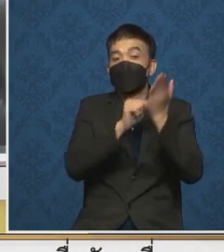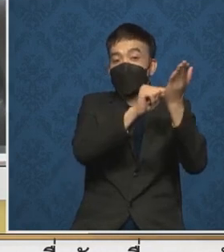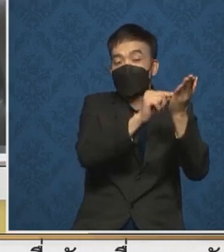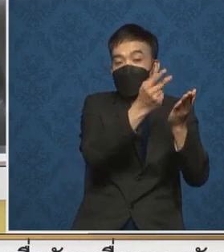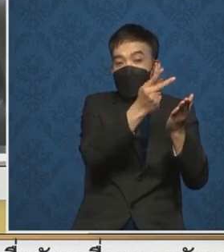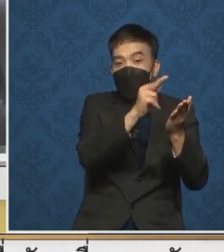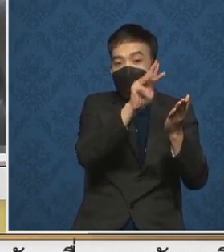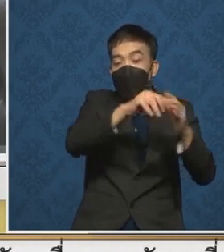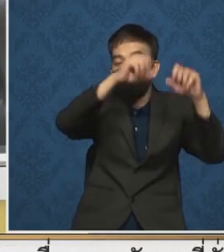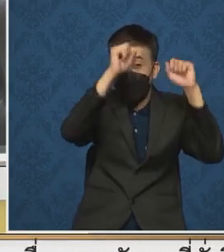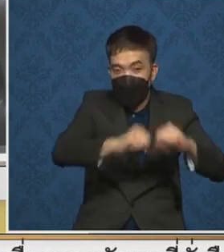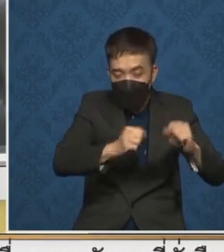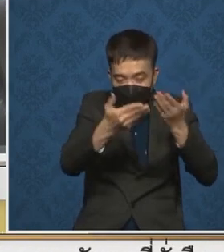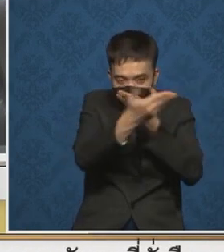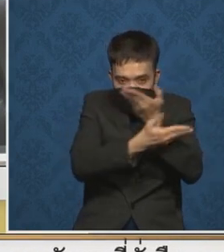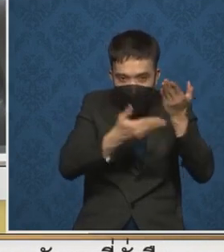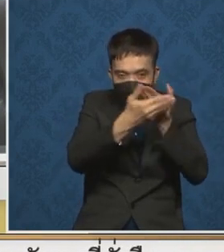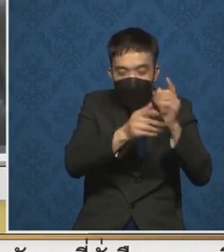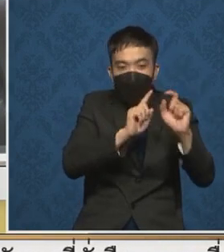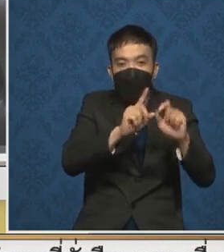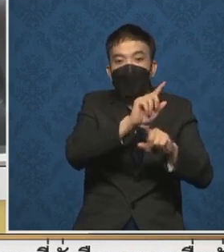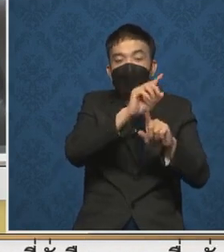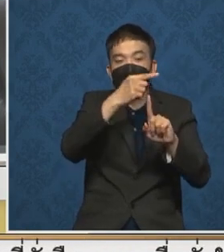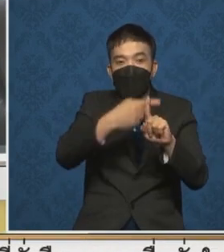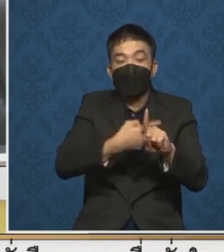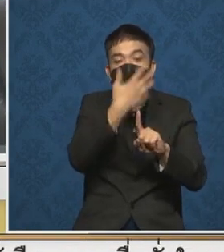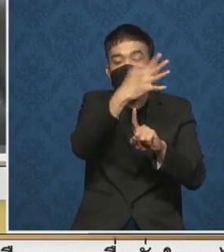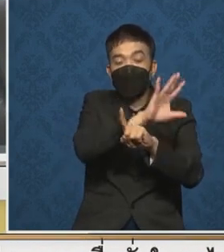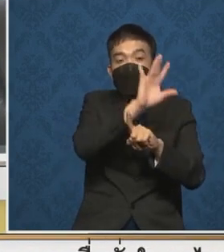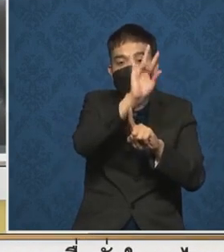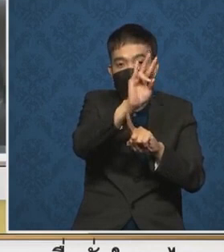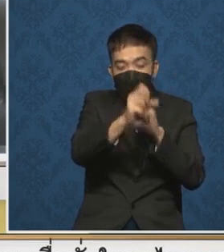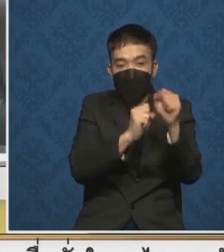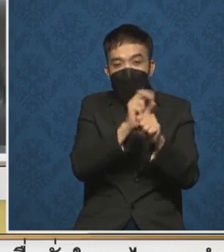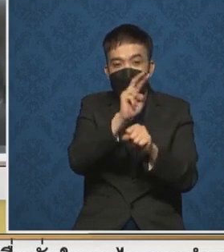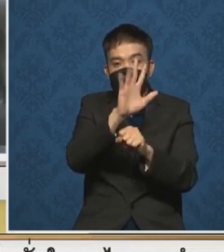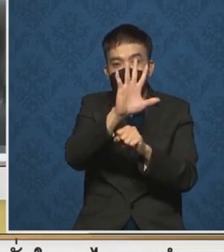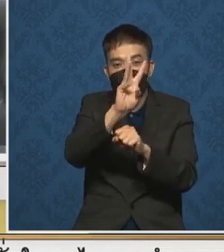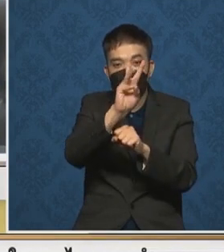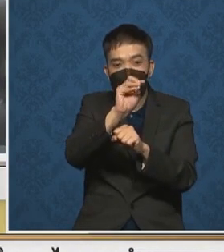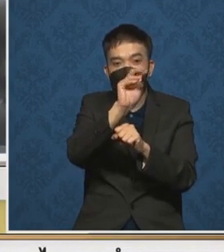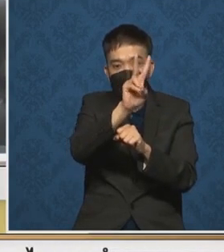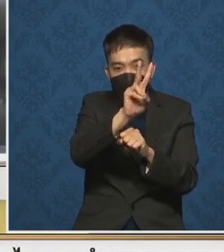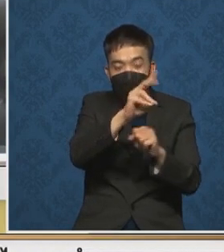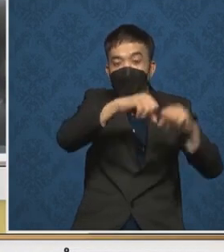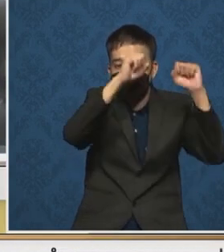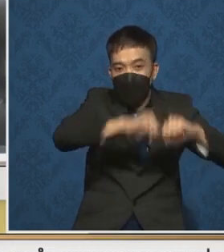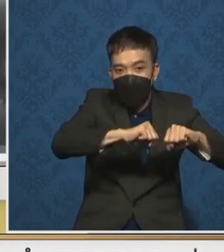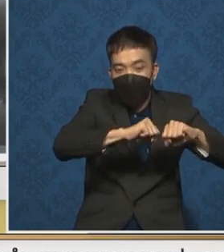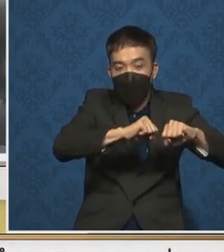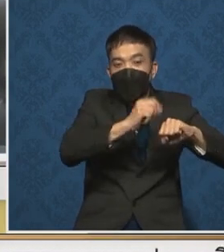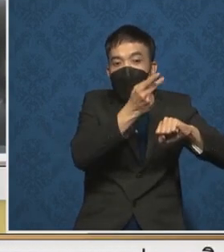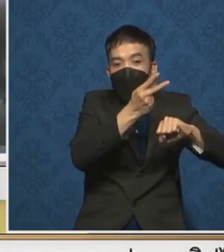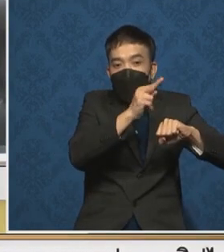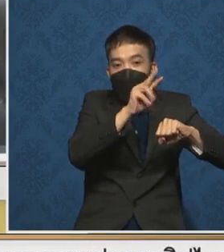เมื่อวันที่ 7พฤษภา 2562ผมจะไปเรๆนคือมะติค.ร.ม.คืออะไรไคือ